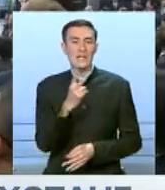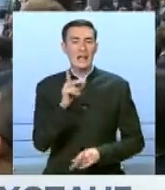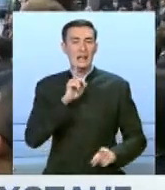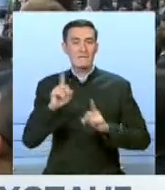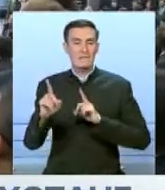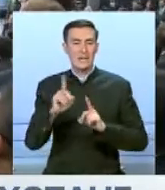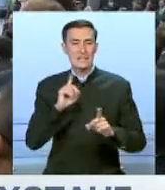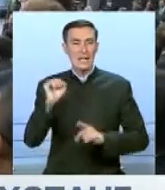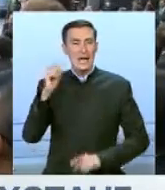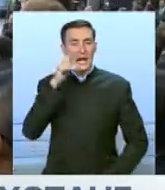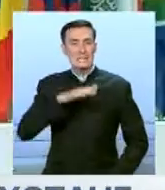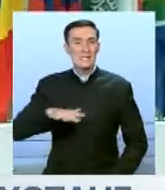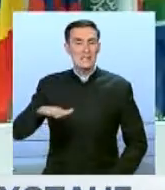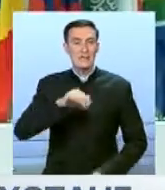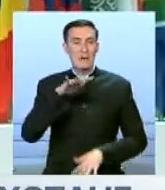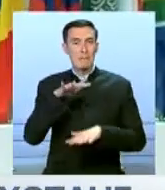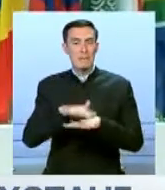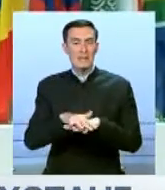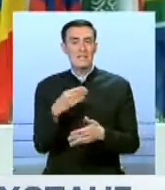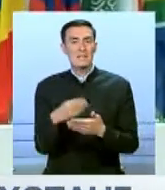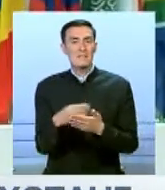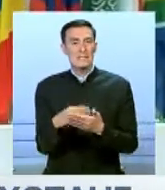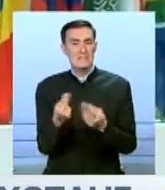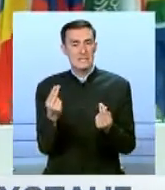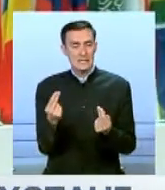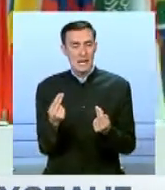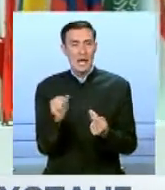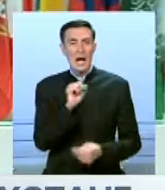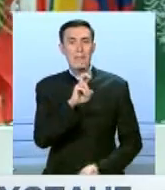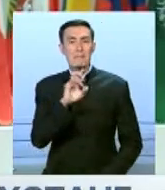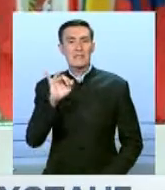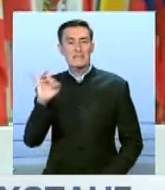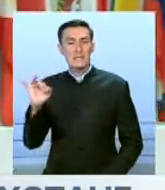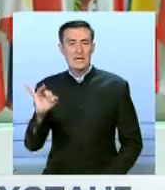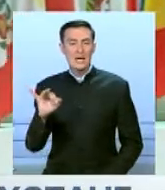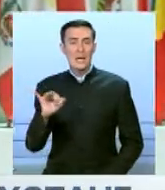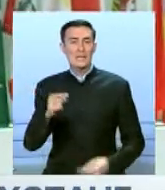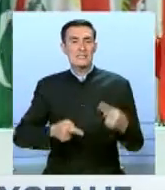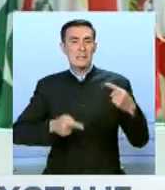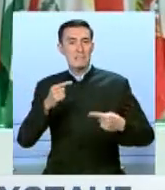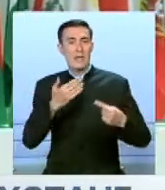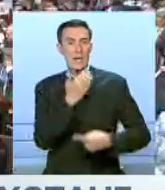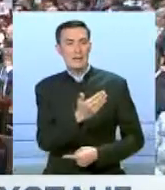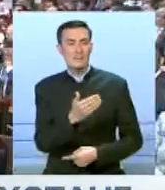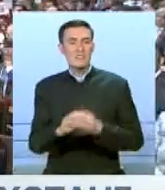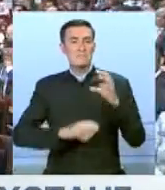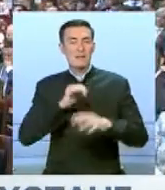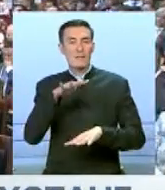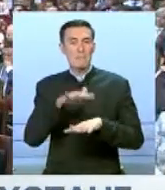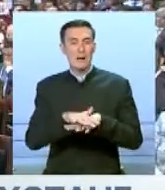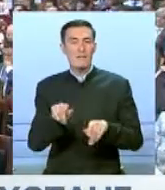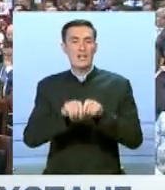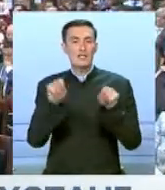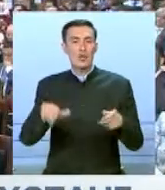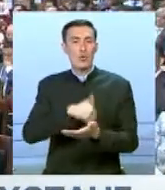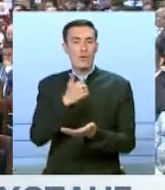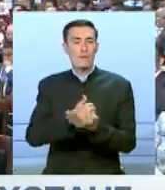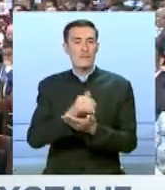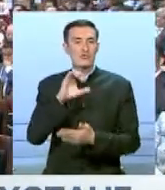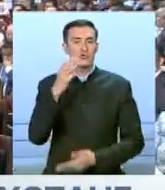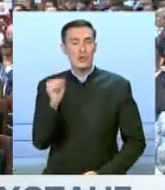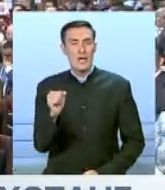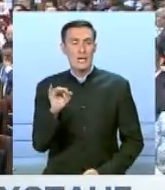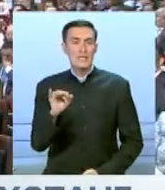конференция Азиатского банка инфраструктурных инвестиций. АБИИ называют соперником Всемирного банка, основанного в США, и Азиатского